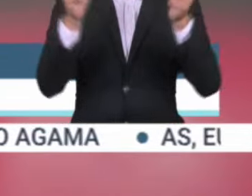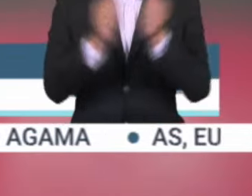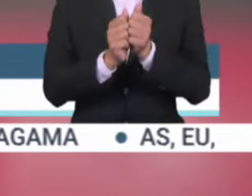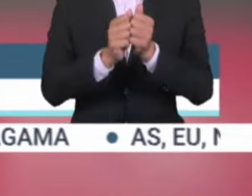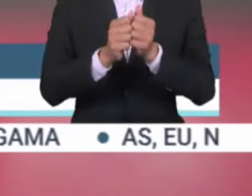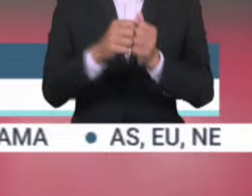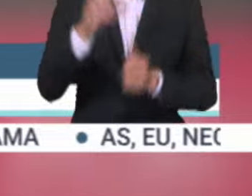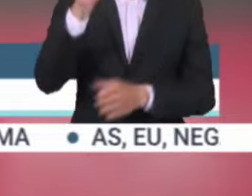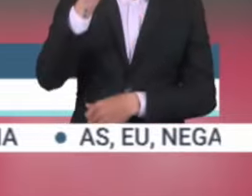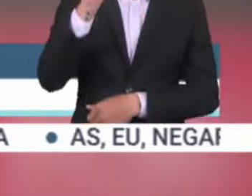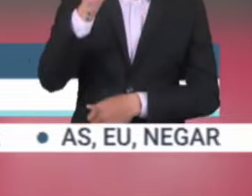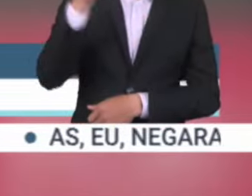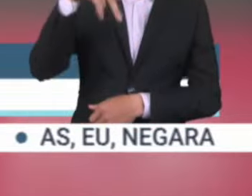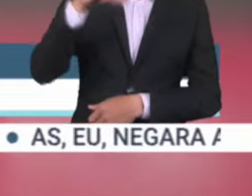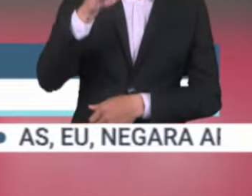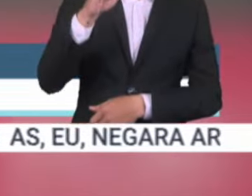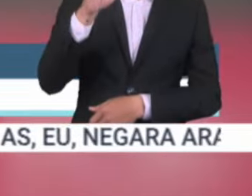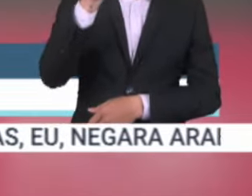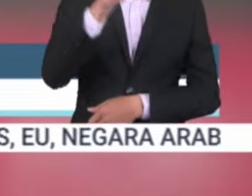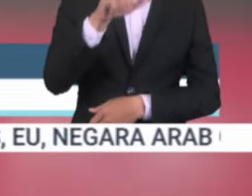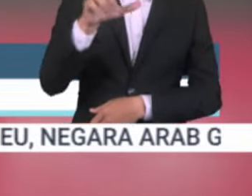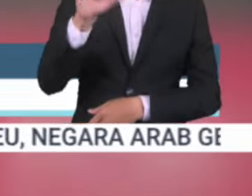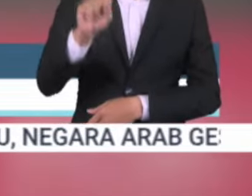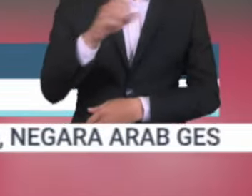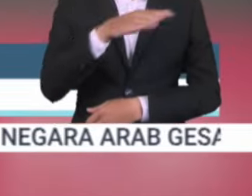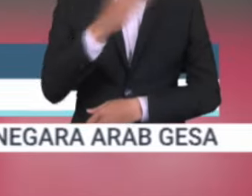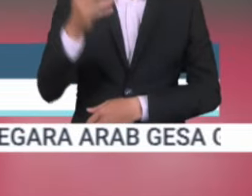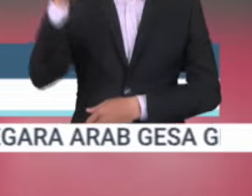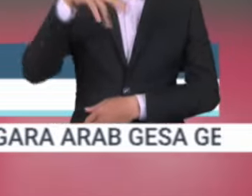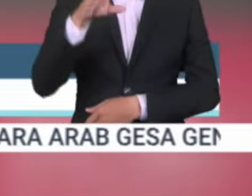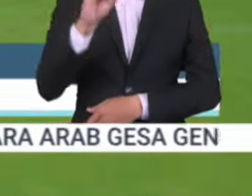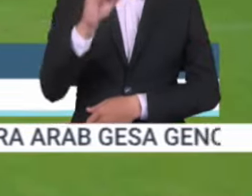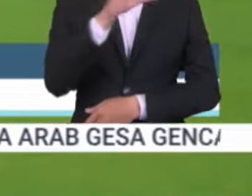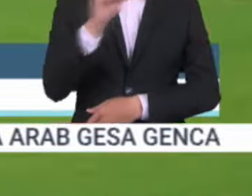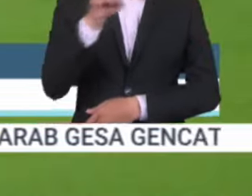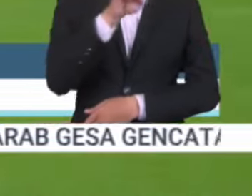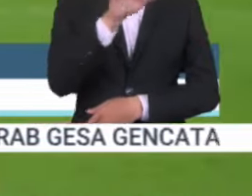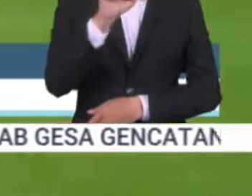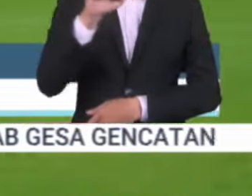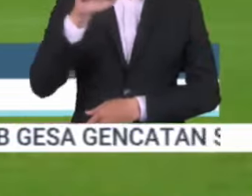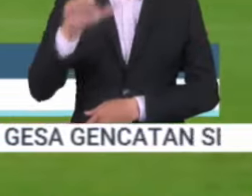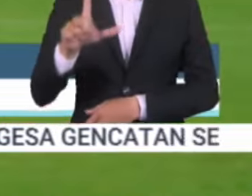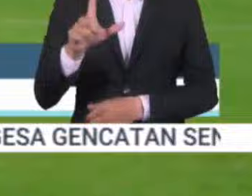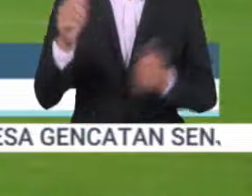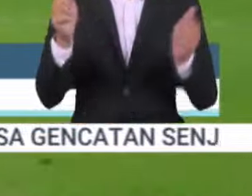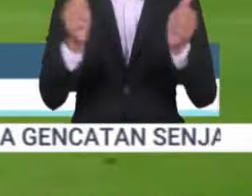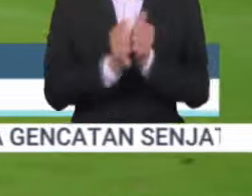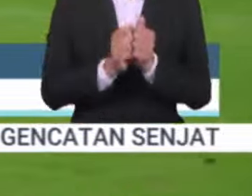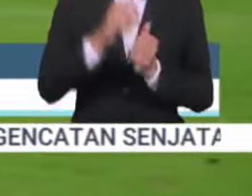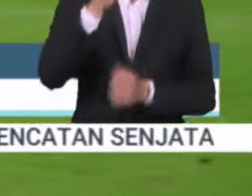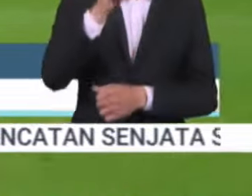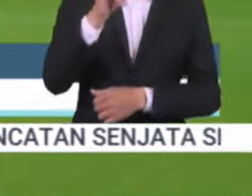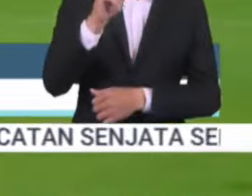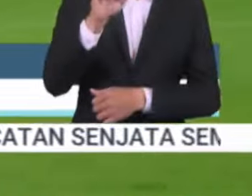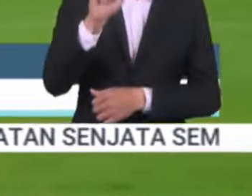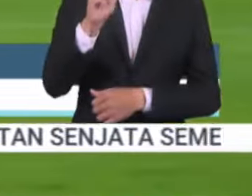utama Sporting Kansas City MLS Next Pro dan USL Championship bersama Sporting Kansas berjasa CT2.